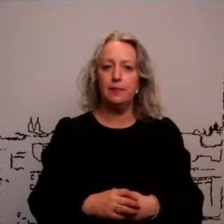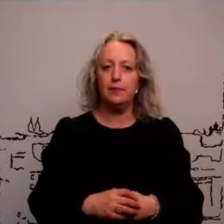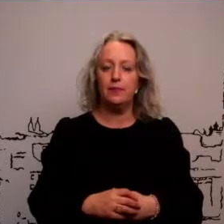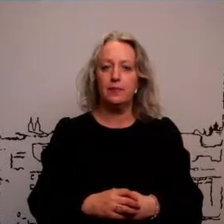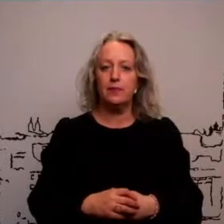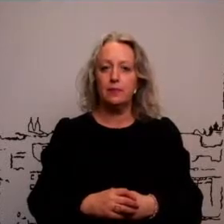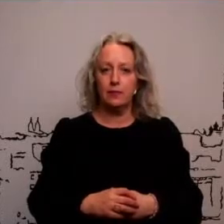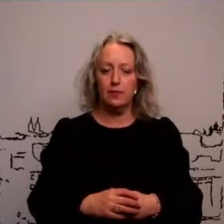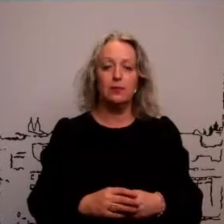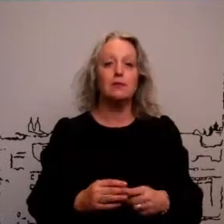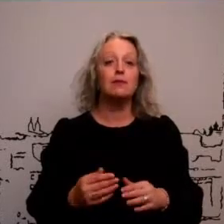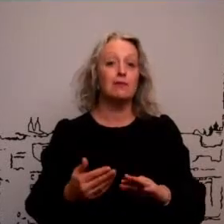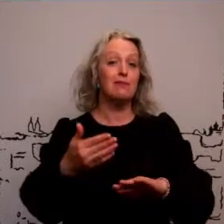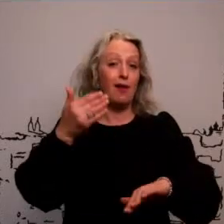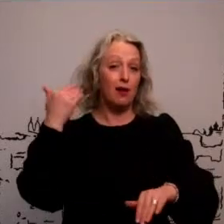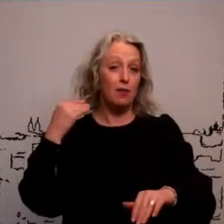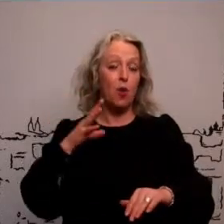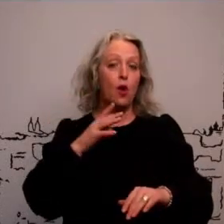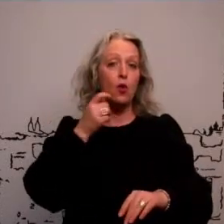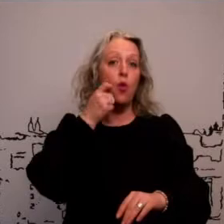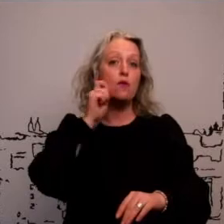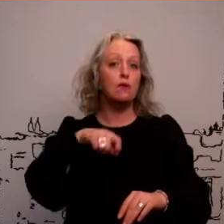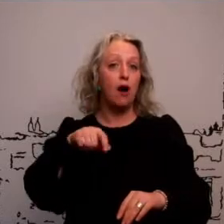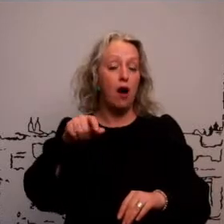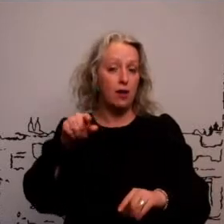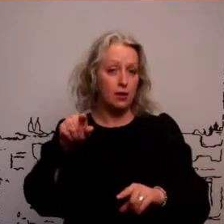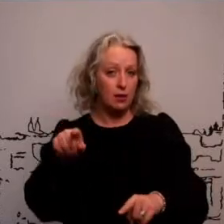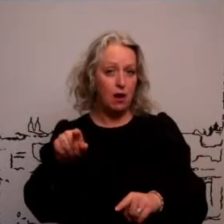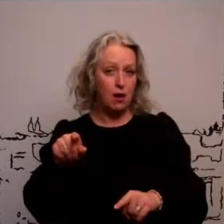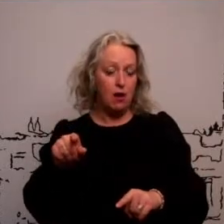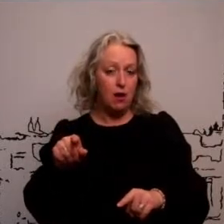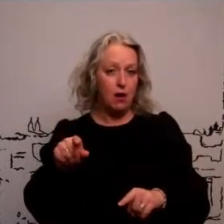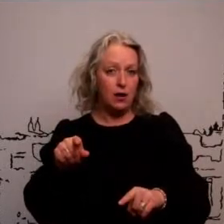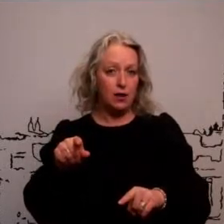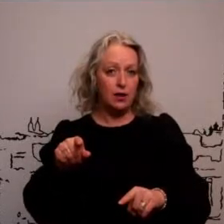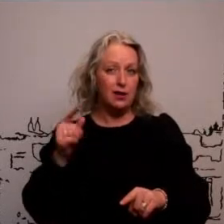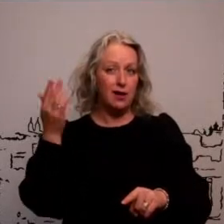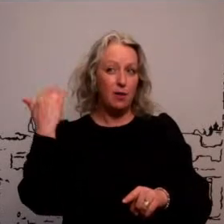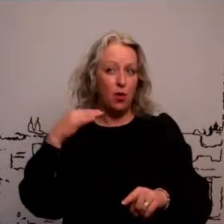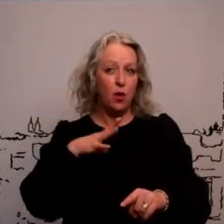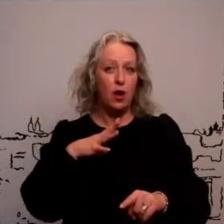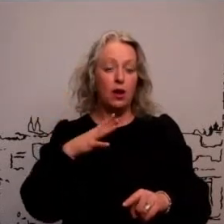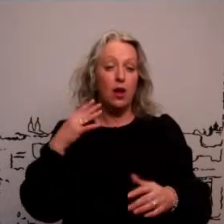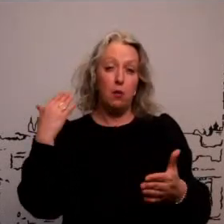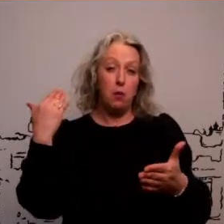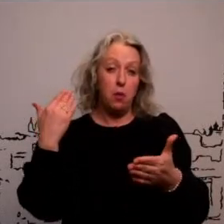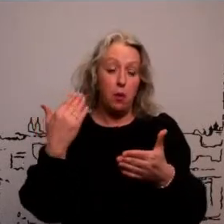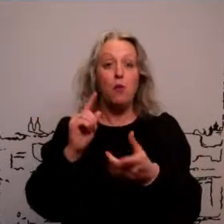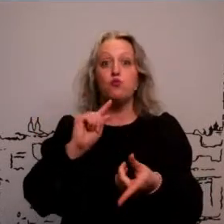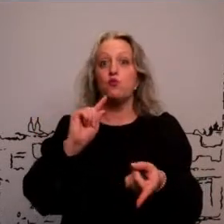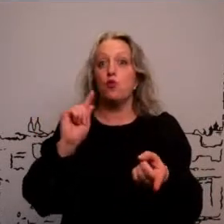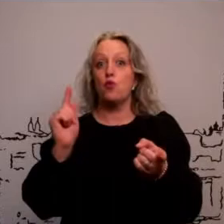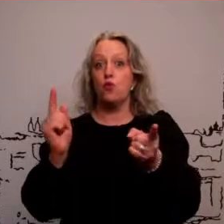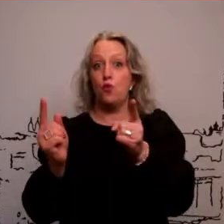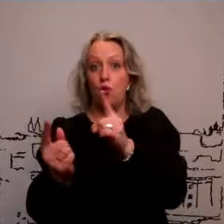et pildis oli siis Ukraina tolle ajal siin vahepeal pilt väga suuresti muutus, et